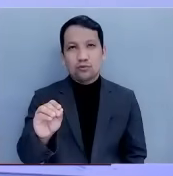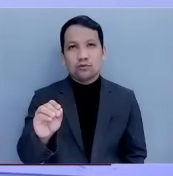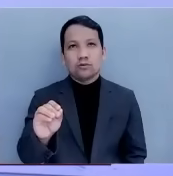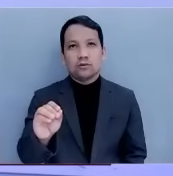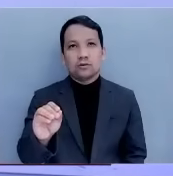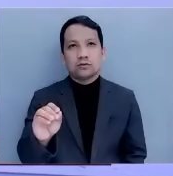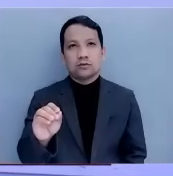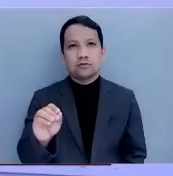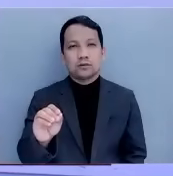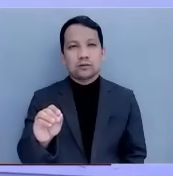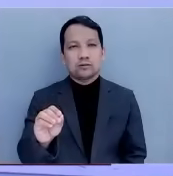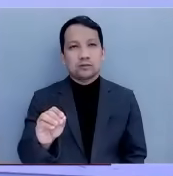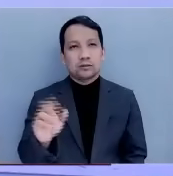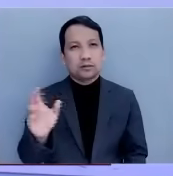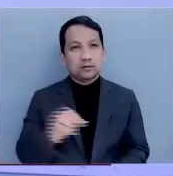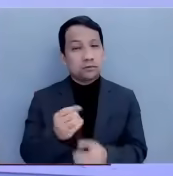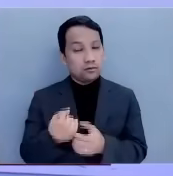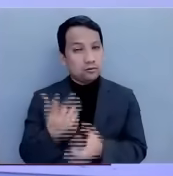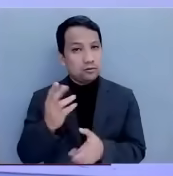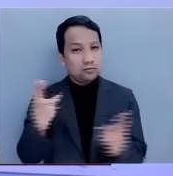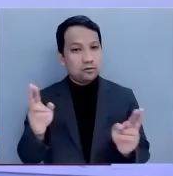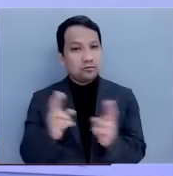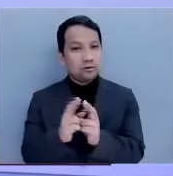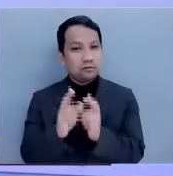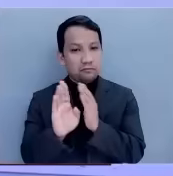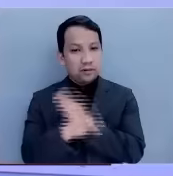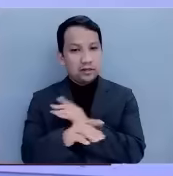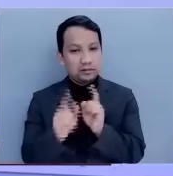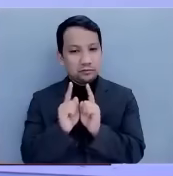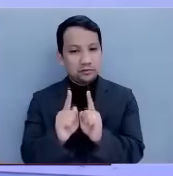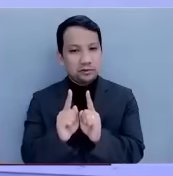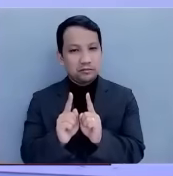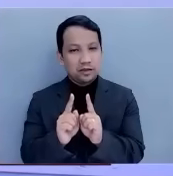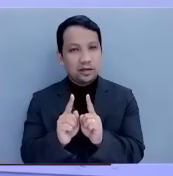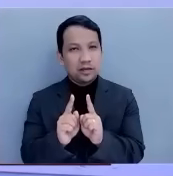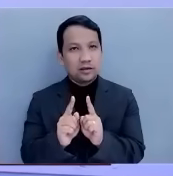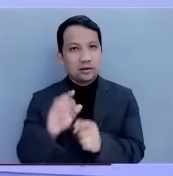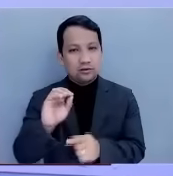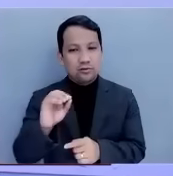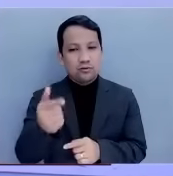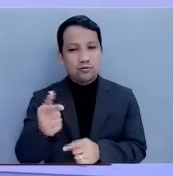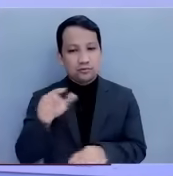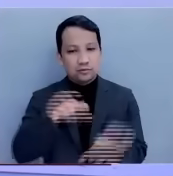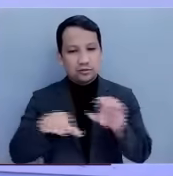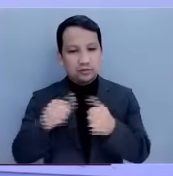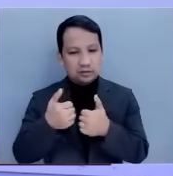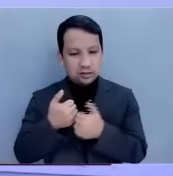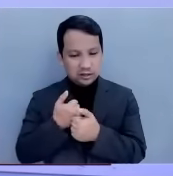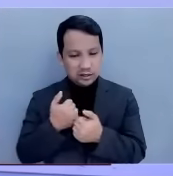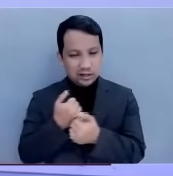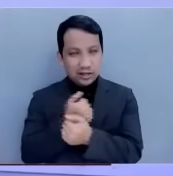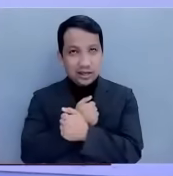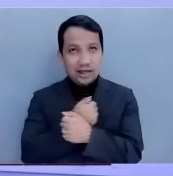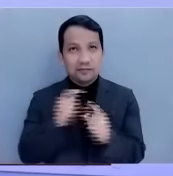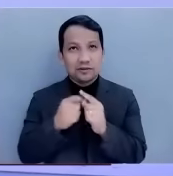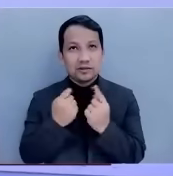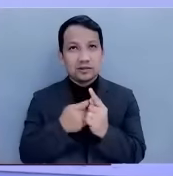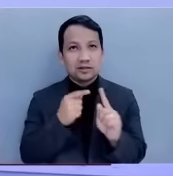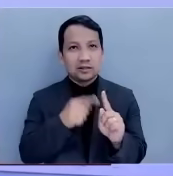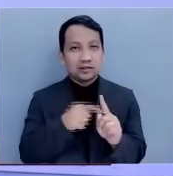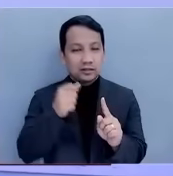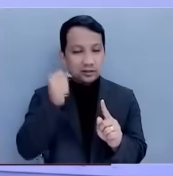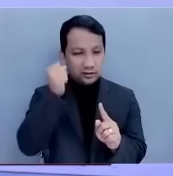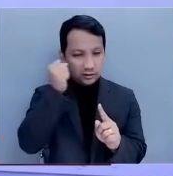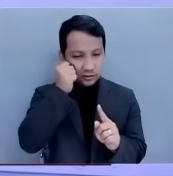Ito ang isa pang chika. Reunited finally ang OG showbiz love team na sina Sharon Cuneta at